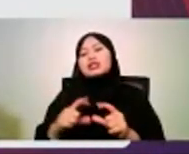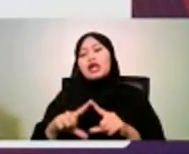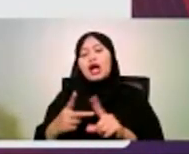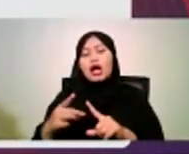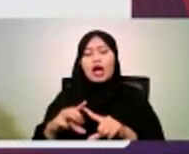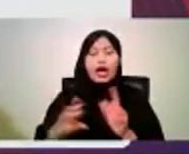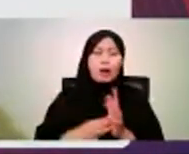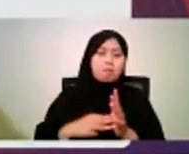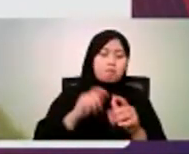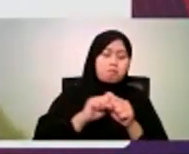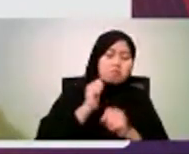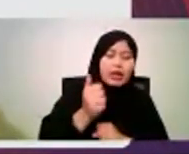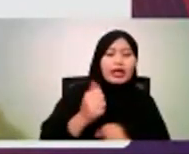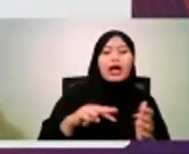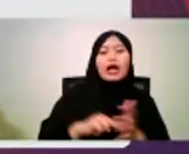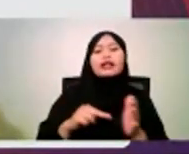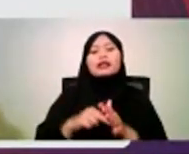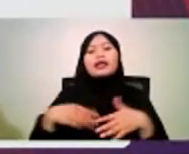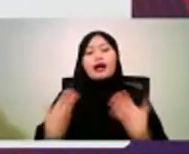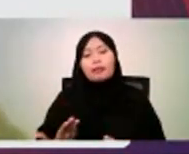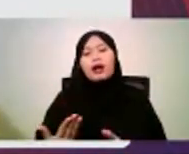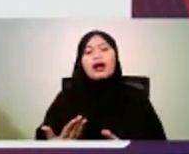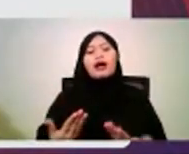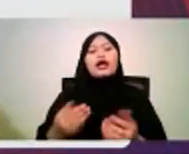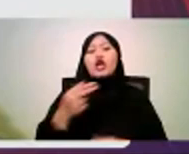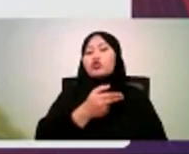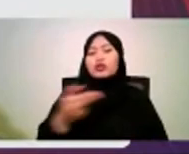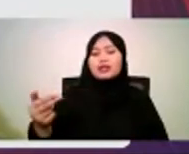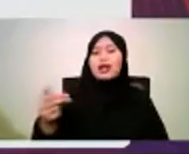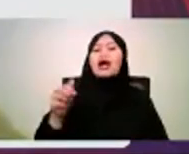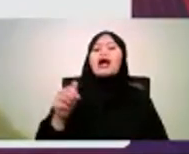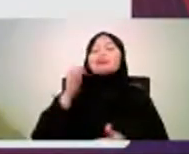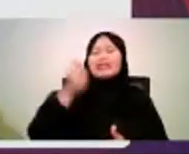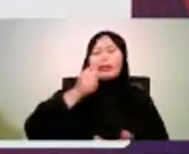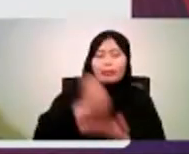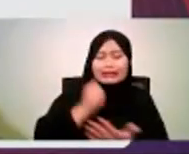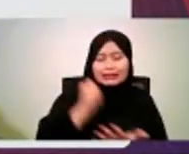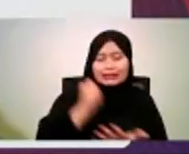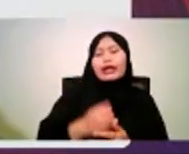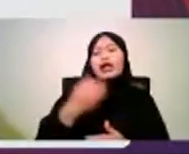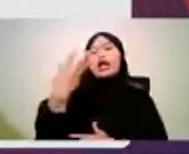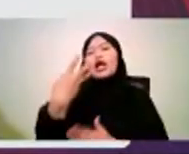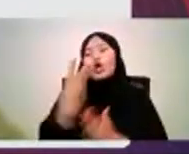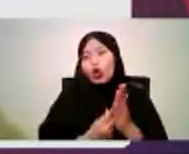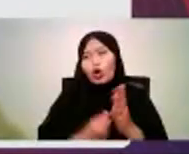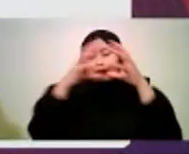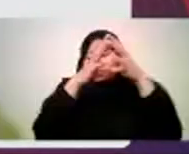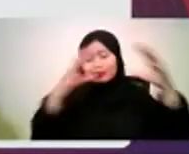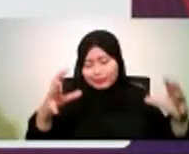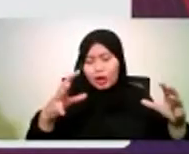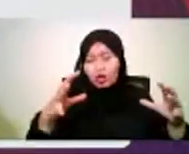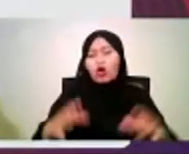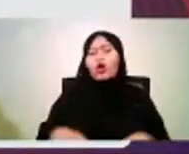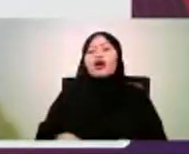ini salah satu kredibilitas Indonesia di dalam memastikan makro selebriti baik moneter maupun fiskal terjaga